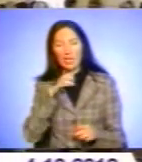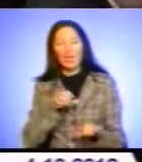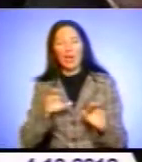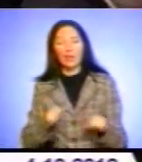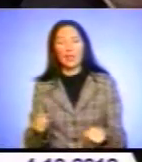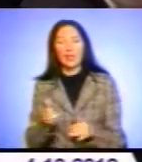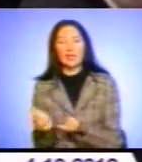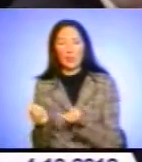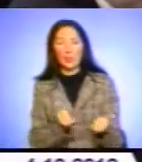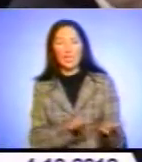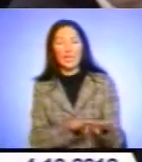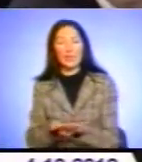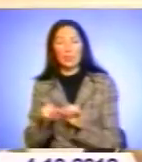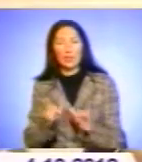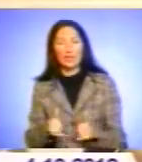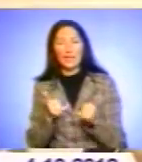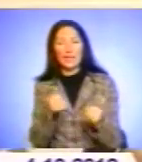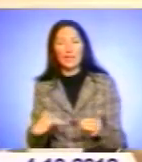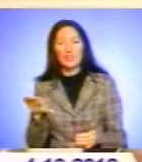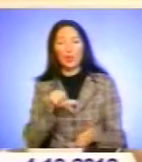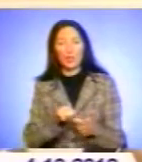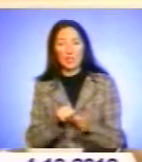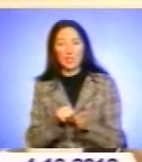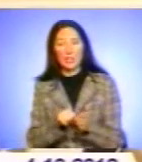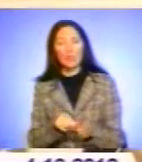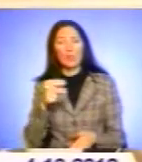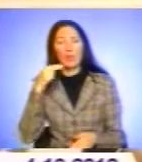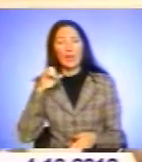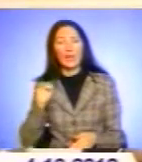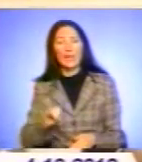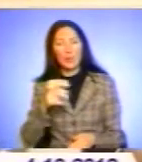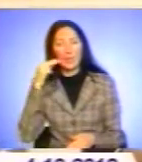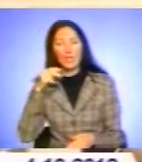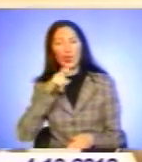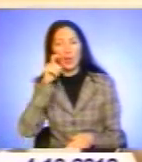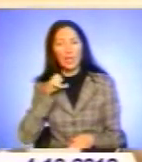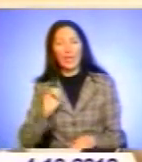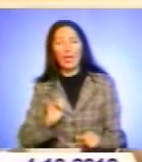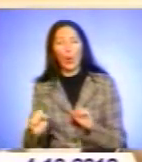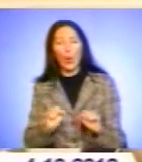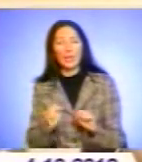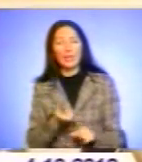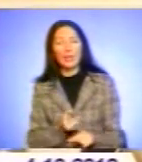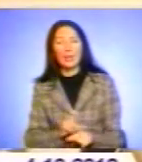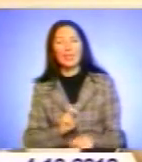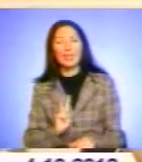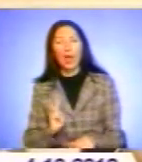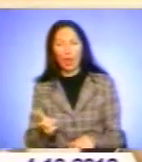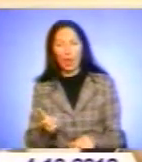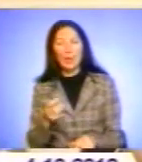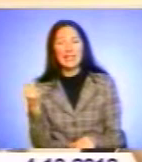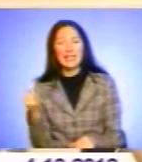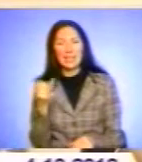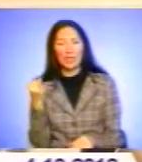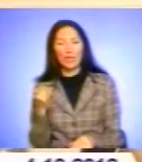учасників виборчого процесу. І президент України, і уряд більш ніж будь-хто